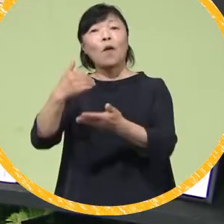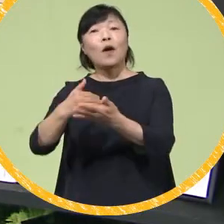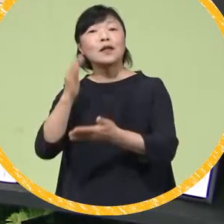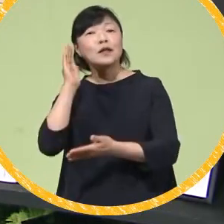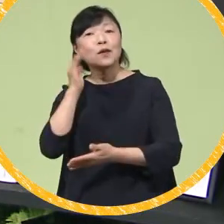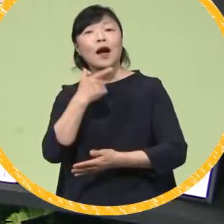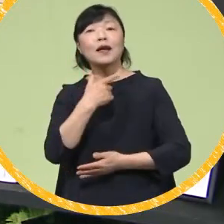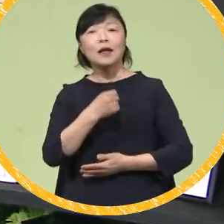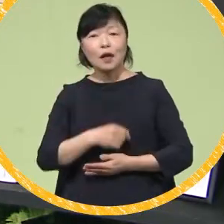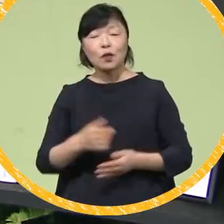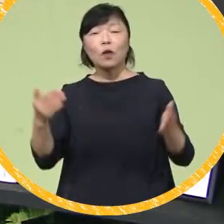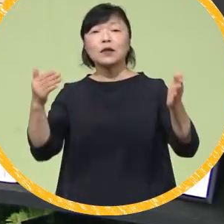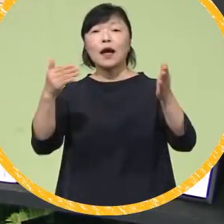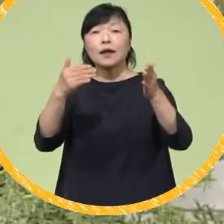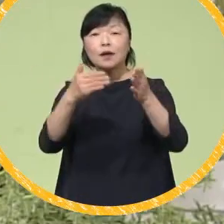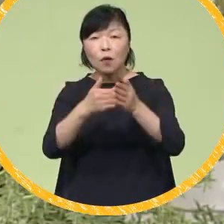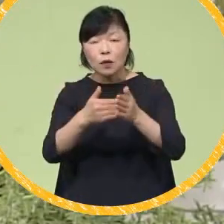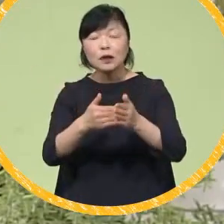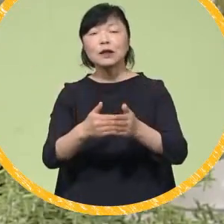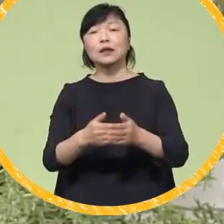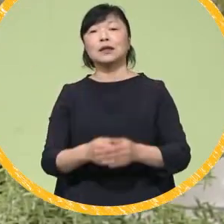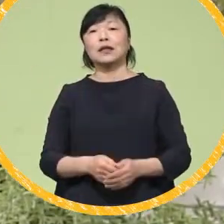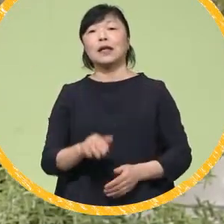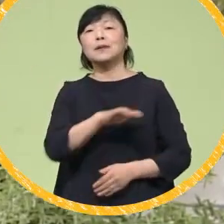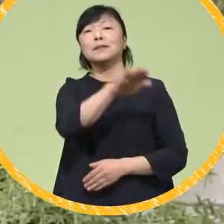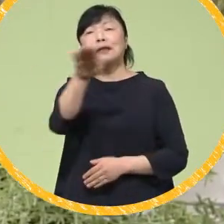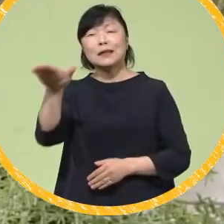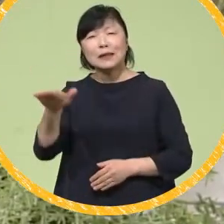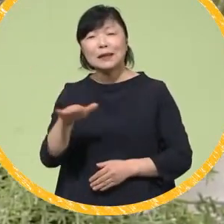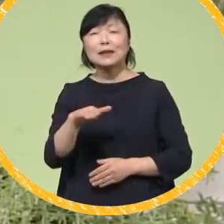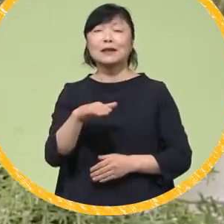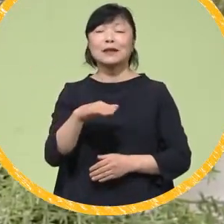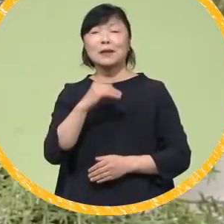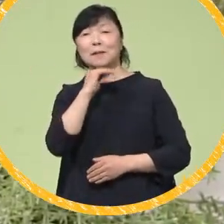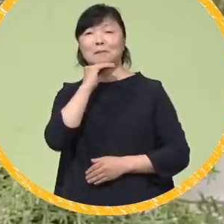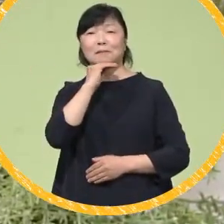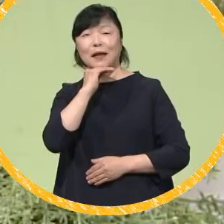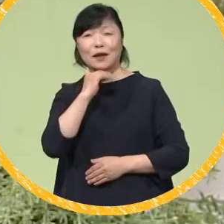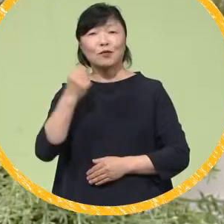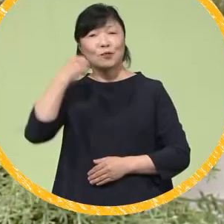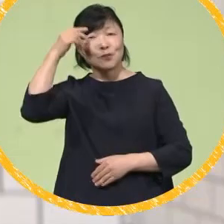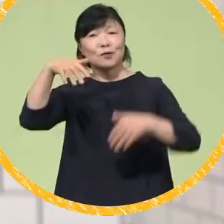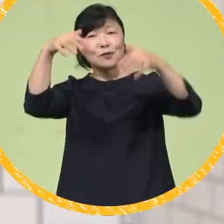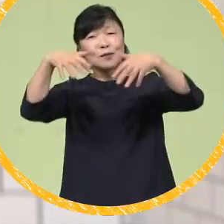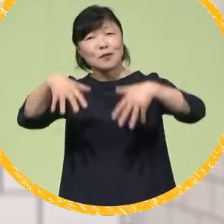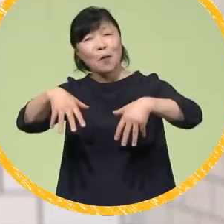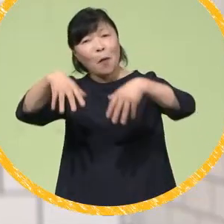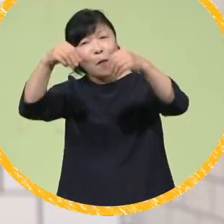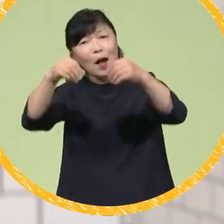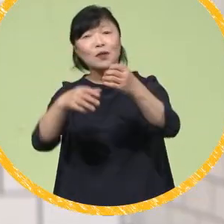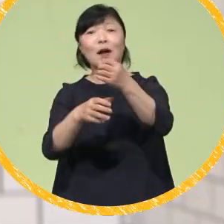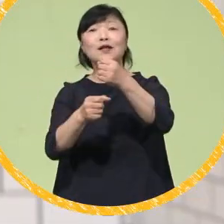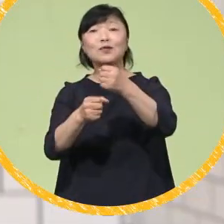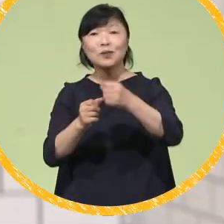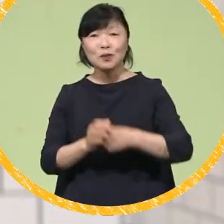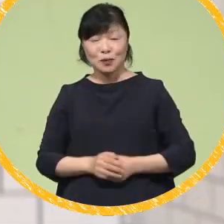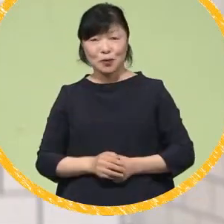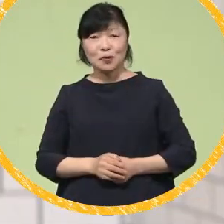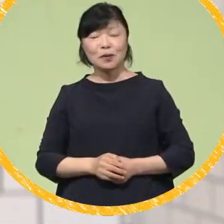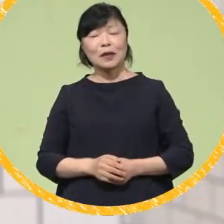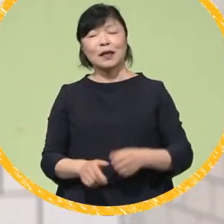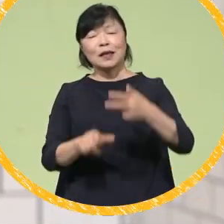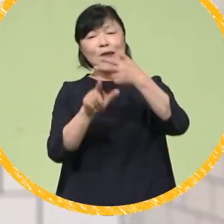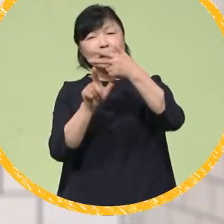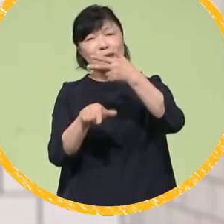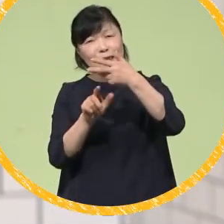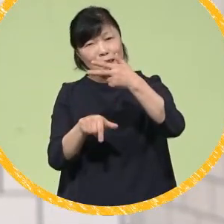ども、じゃあ最後にですね、ズバリみんな気になってます。梅雨明けはいつでしょうか。 梅雨明けですね。7